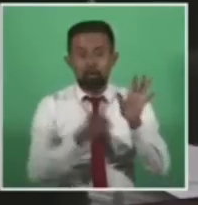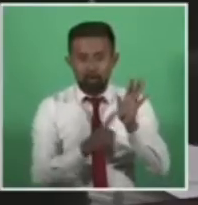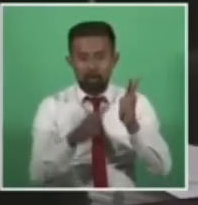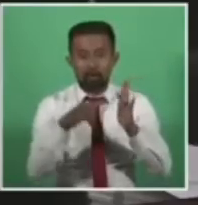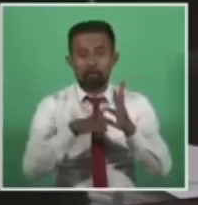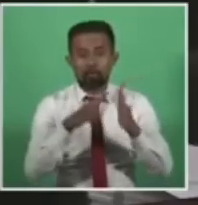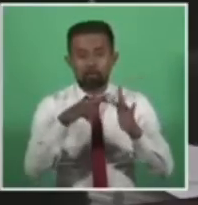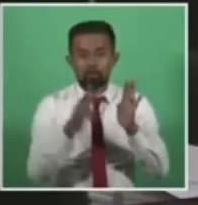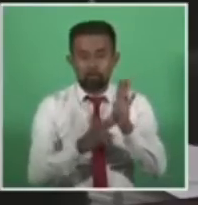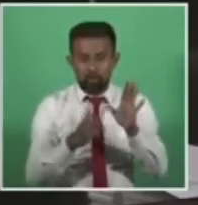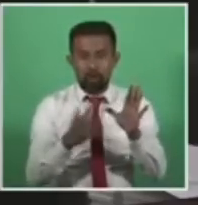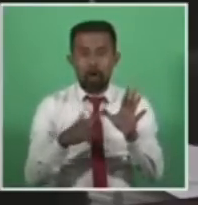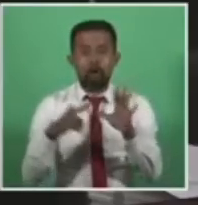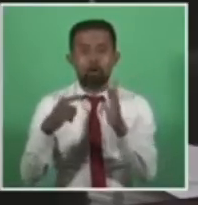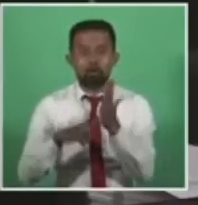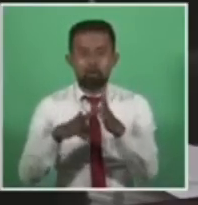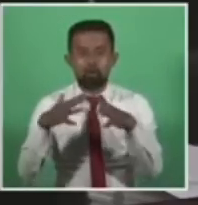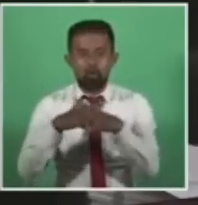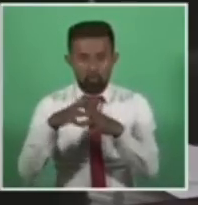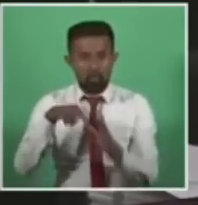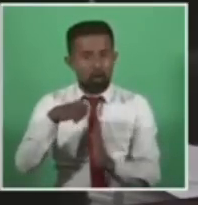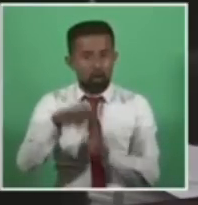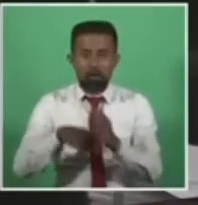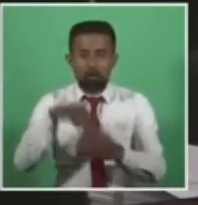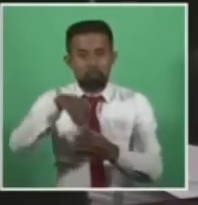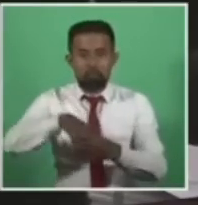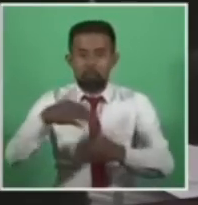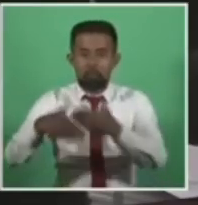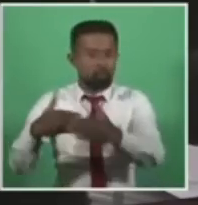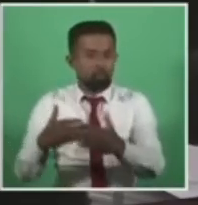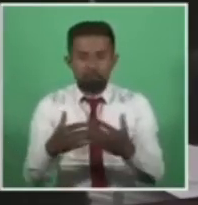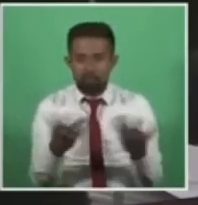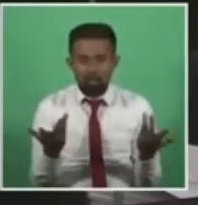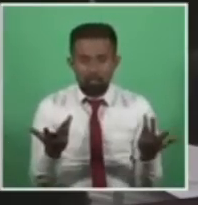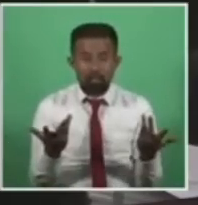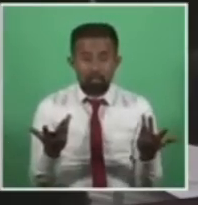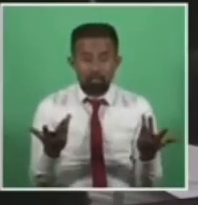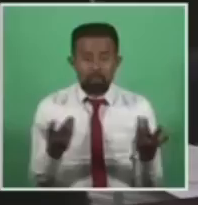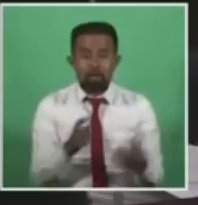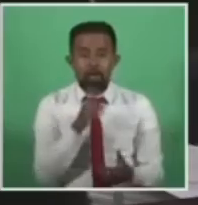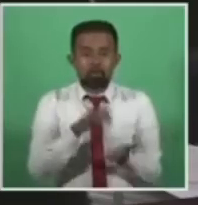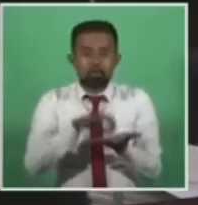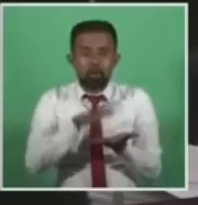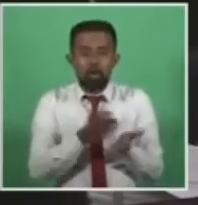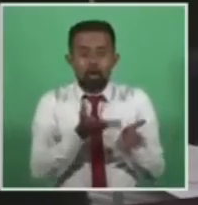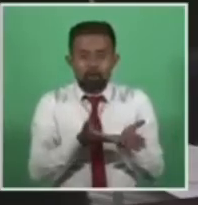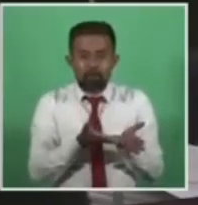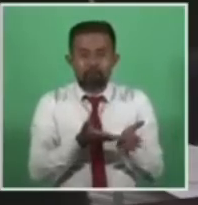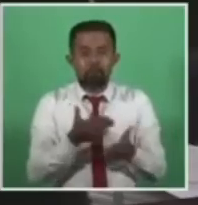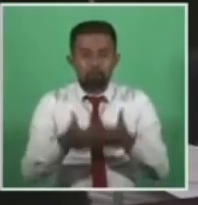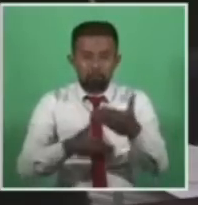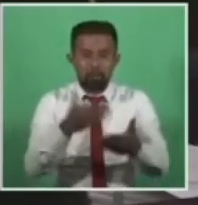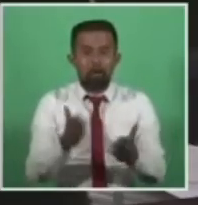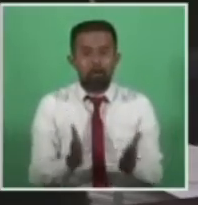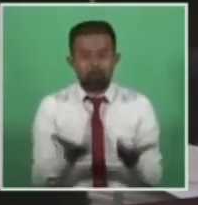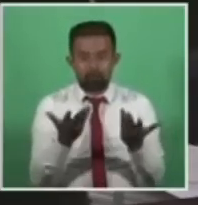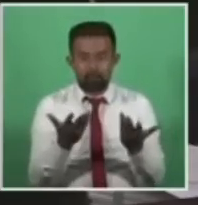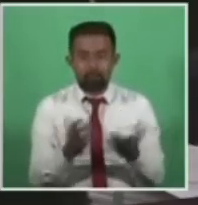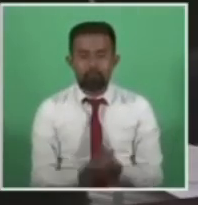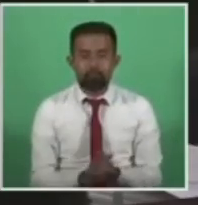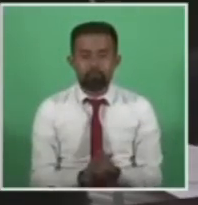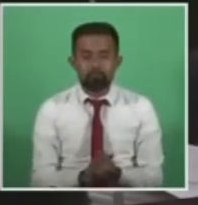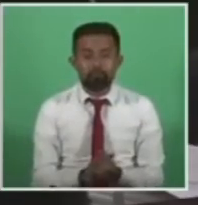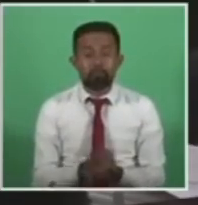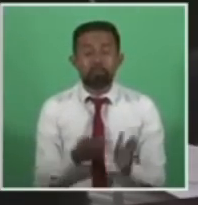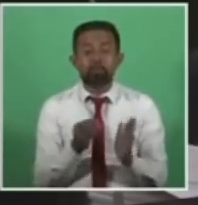කාල්ටෝනා නීති මූලධර්මයේ කියන එක මෙතෙක් ලංකාවේ ක්‍රියාත්මක වෙලා තිබුණේ නැහැ. නමුත් මේ නඩු තීන්දුවේදී ක්‍රියාත්මක වීමක් සිද්ධ වෙලා තියෙනවා.